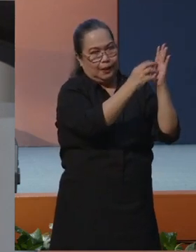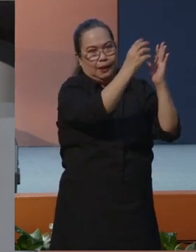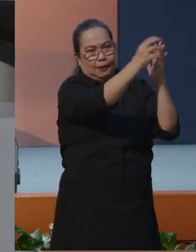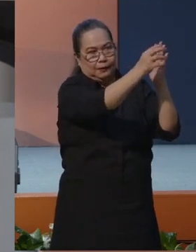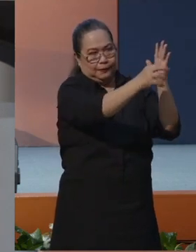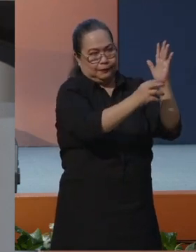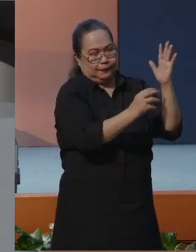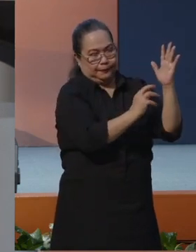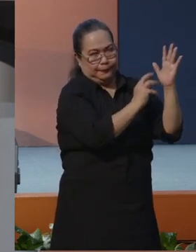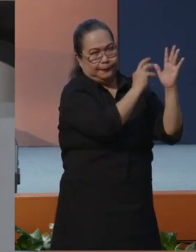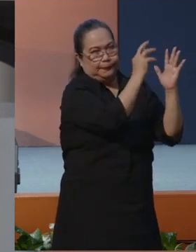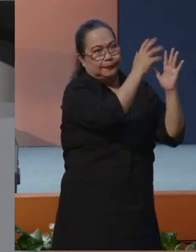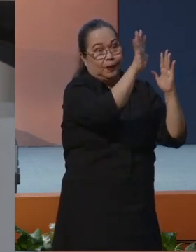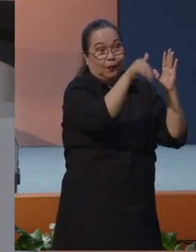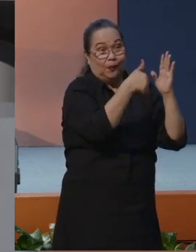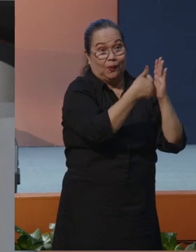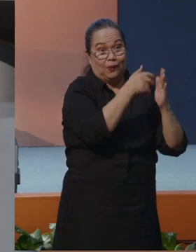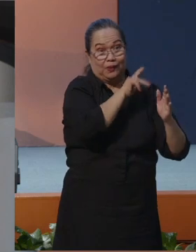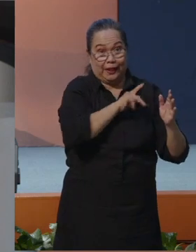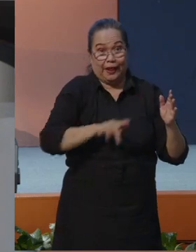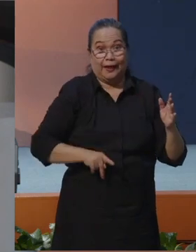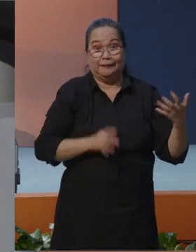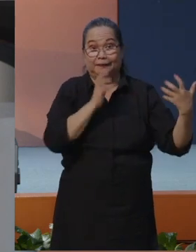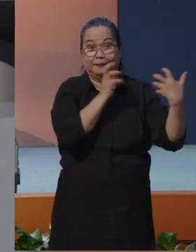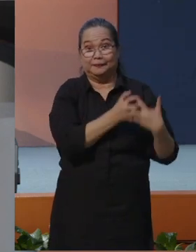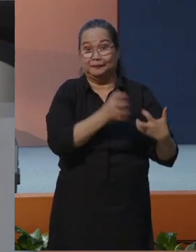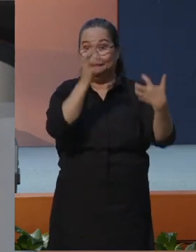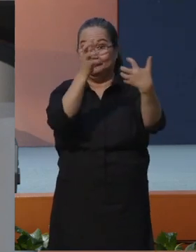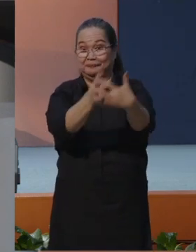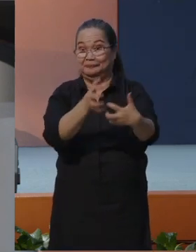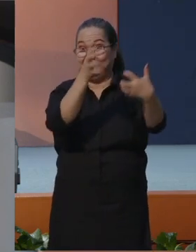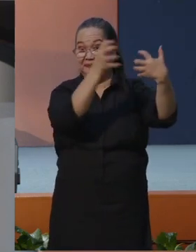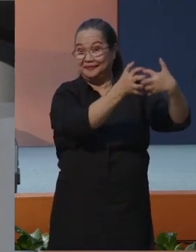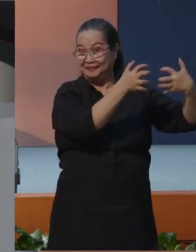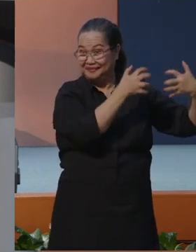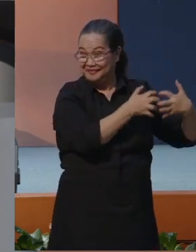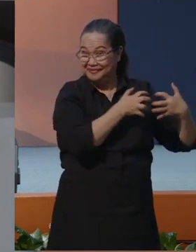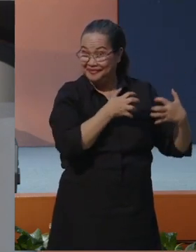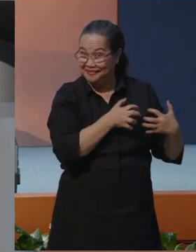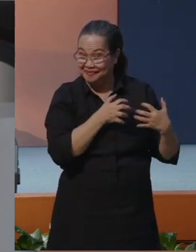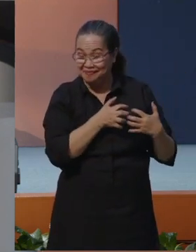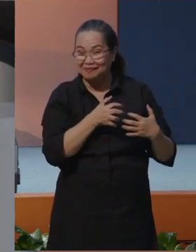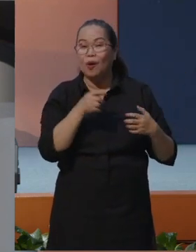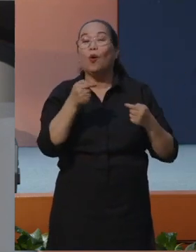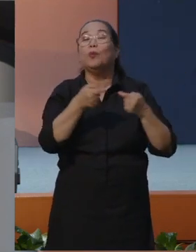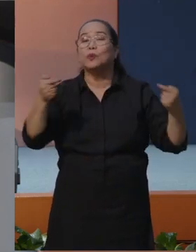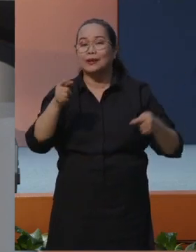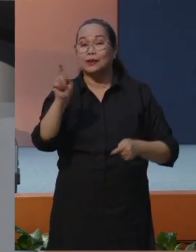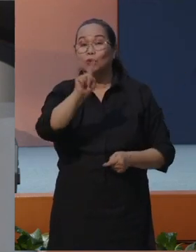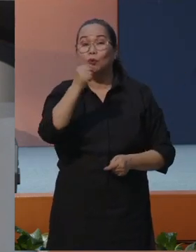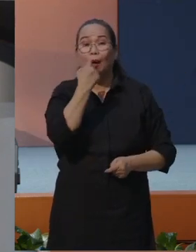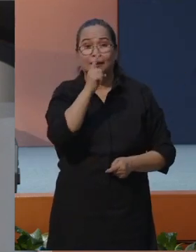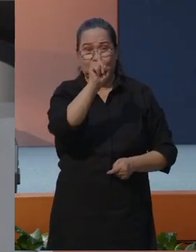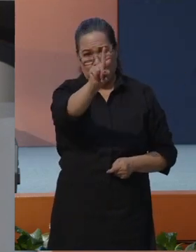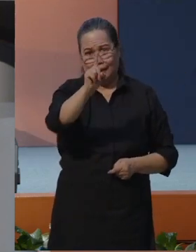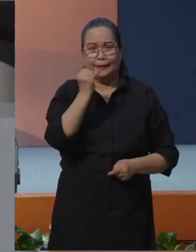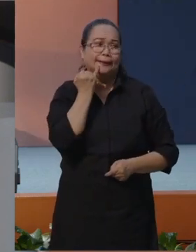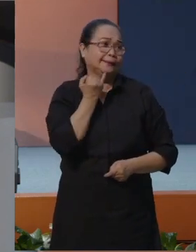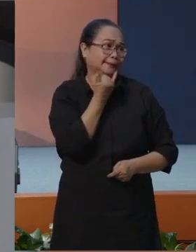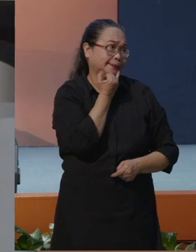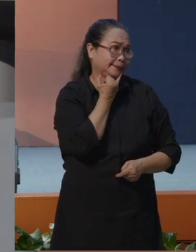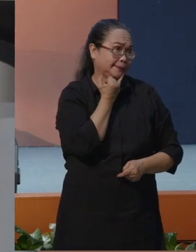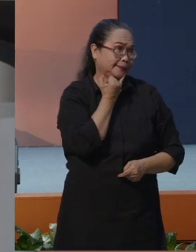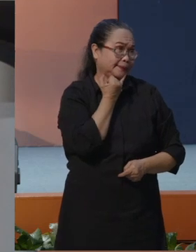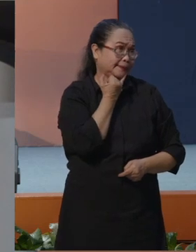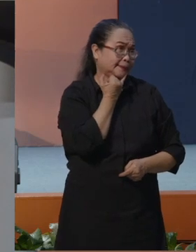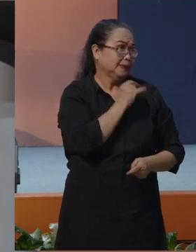he sent to Jobab, king of Madon. Ito na naman, pareho ng chapter 10, verses 1 to 5. Meron na namang mga hari